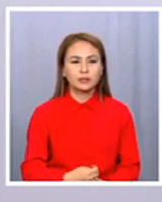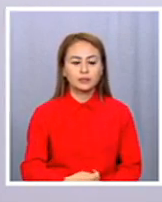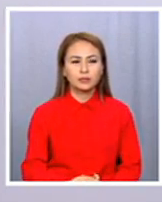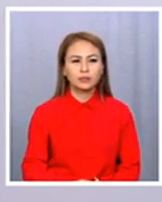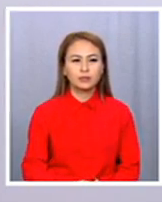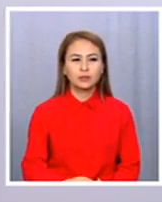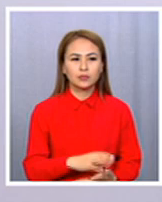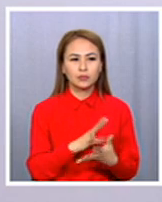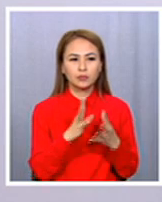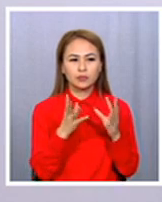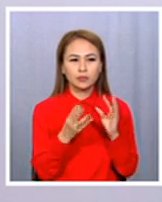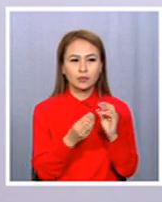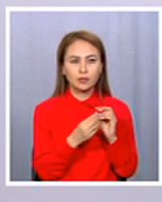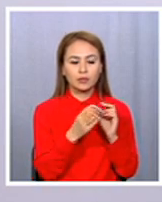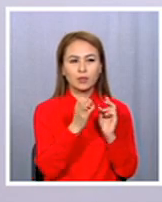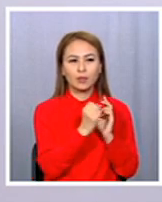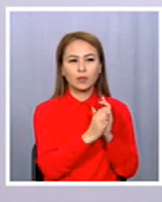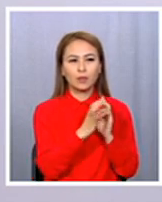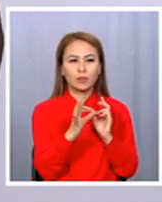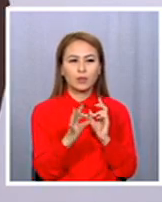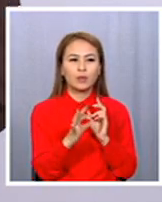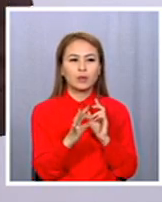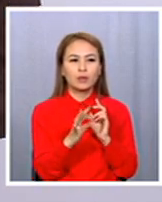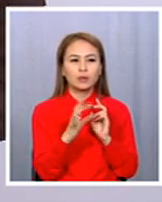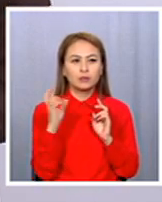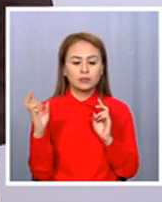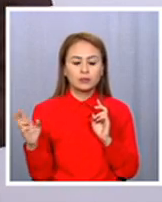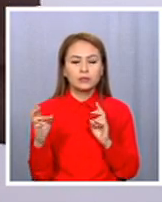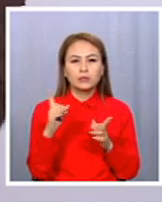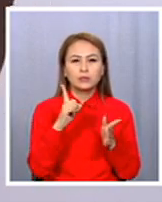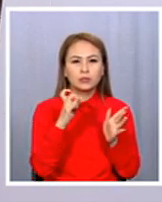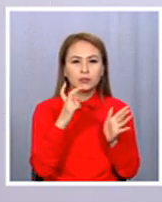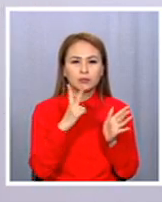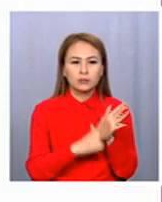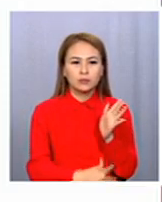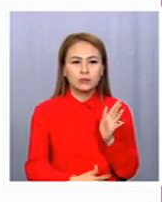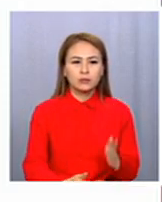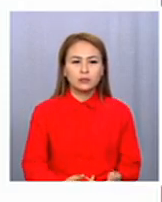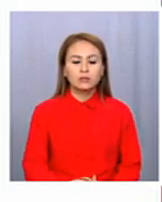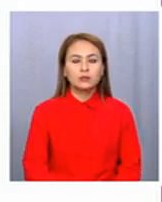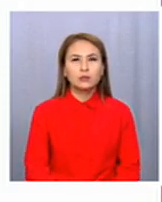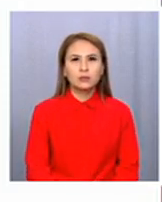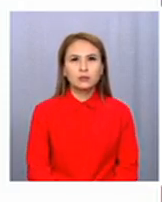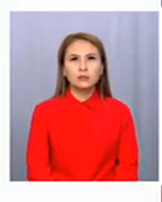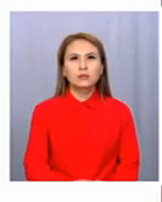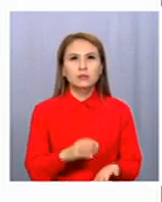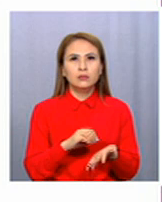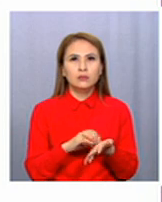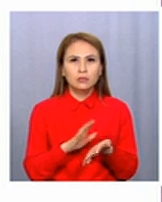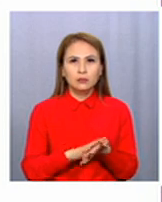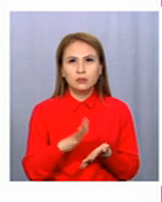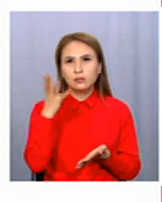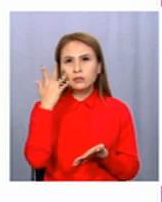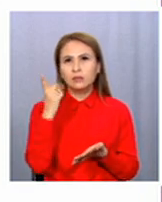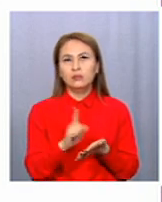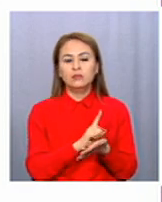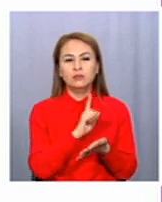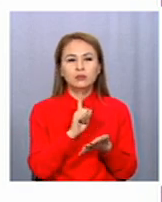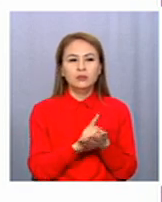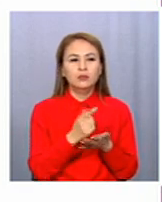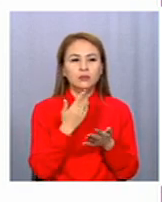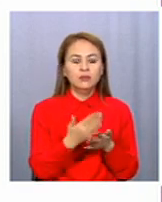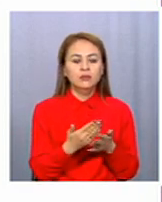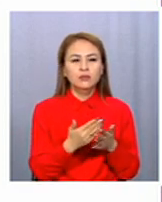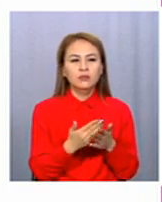жалпы А, О, Б бұрышы 180 градус екенін ұмытпайық. Еске түсіремін балар, белгілеу кезінде міндетті түрде мына